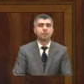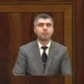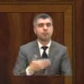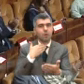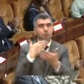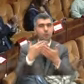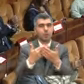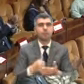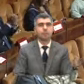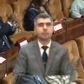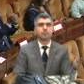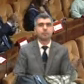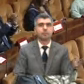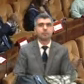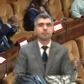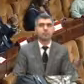شكرا.